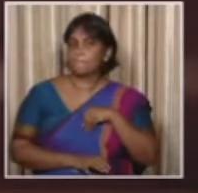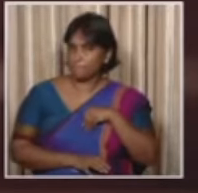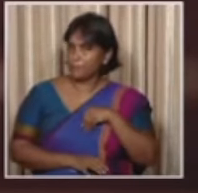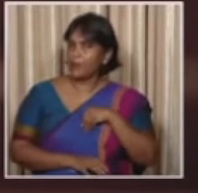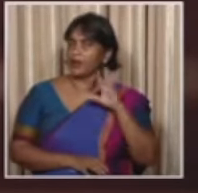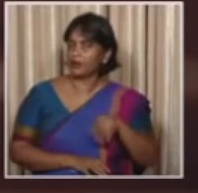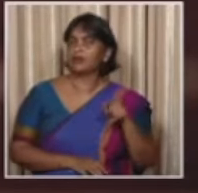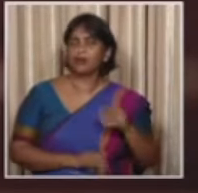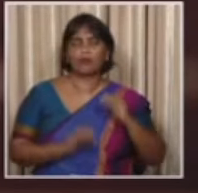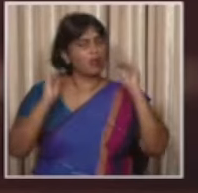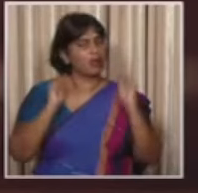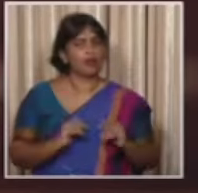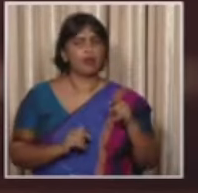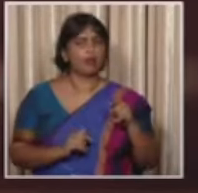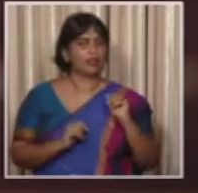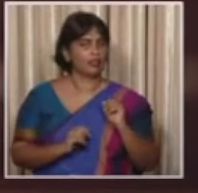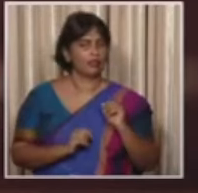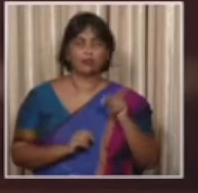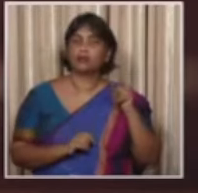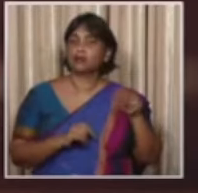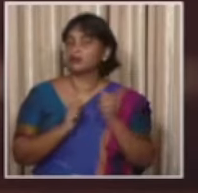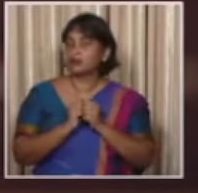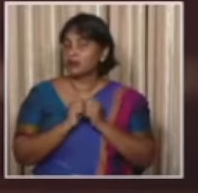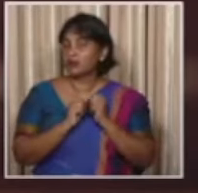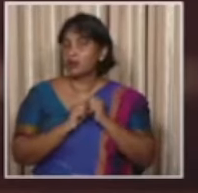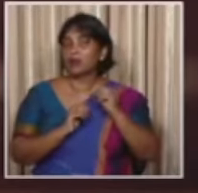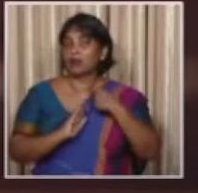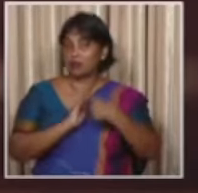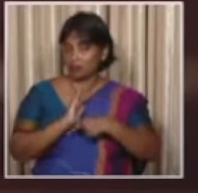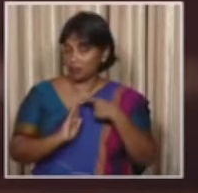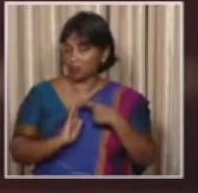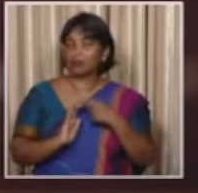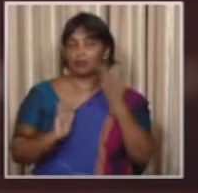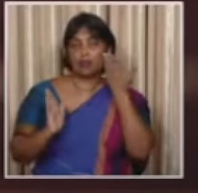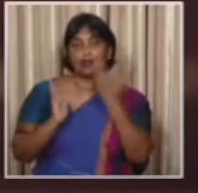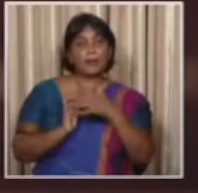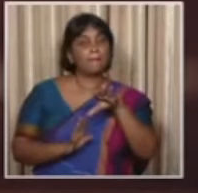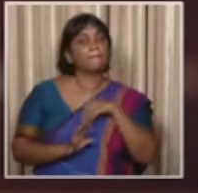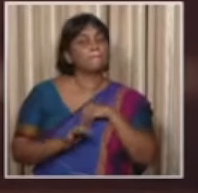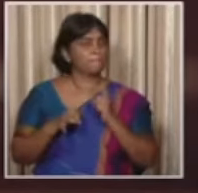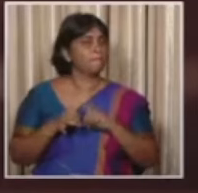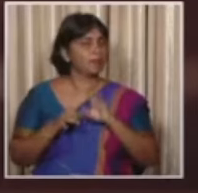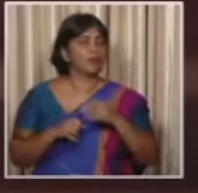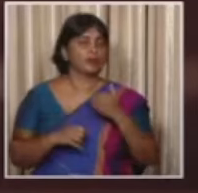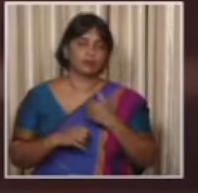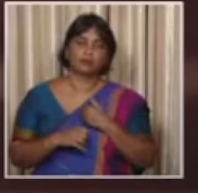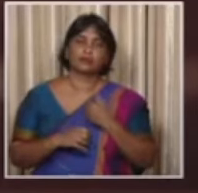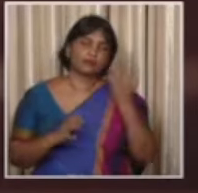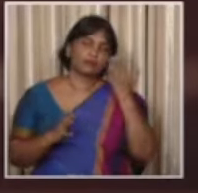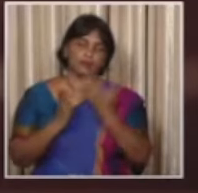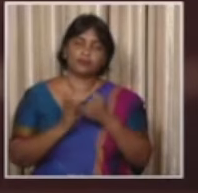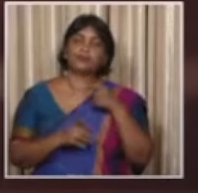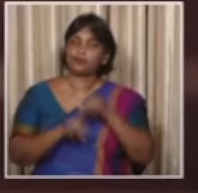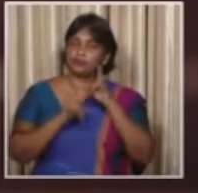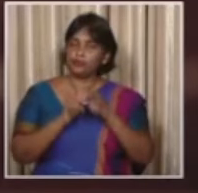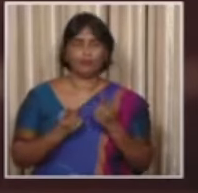තියෙන අඩුව ඇයි ඒ වෙලා තිබෙන්නේ? ඒක රටට තියෙන පිළිගැනීමේ ප්‍රශ්නයක්. ඉතින් මම දකිනවා